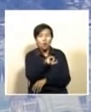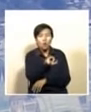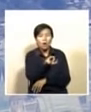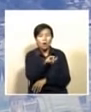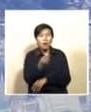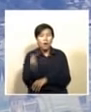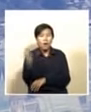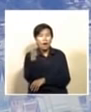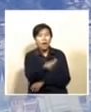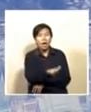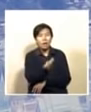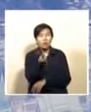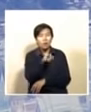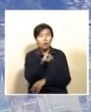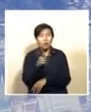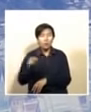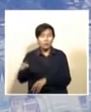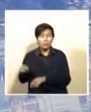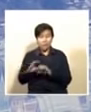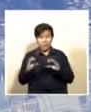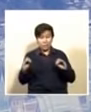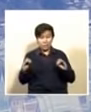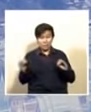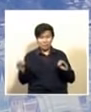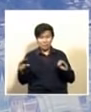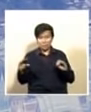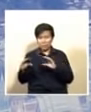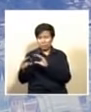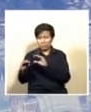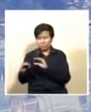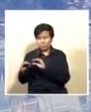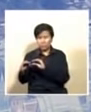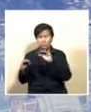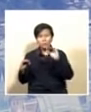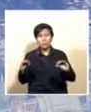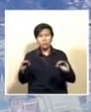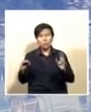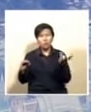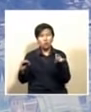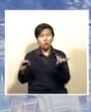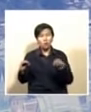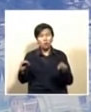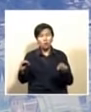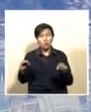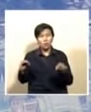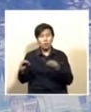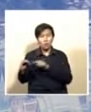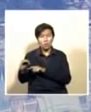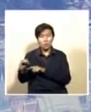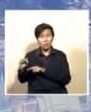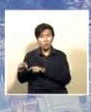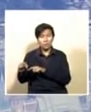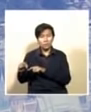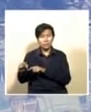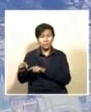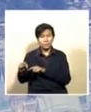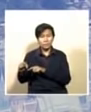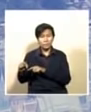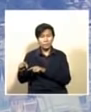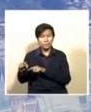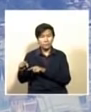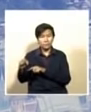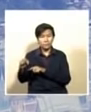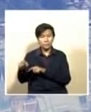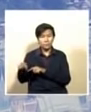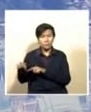หมดมาบริหารจัดการเพื่อที่จะให้บุคคลที่มีความจำเป็นอย่างยิ่งยวดที่ต้องใช้